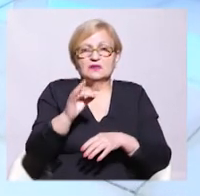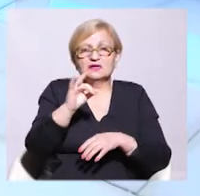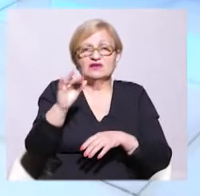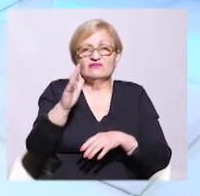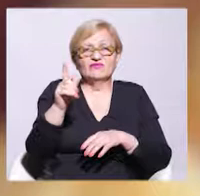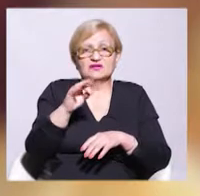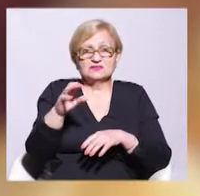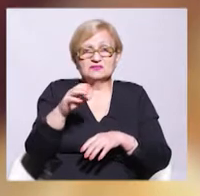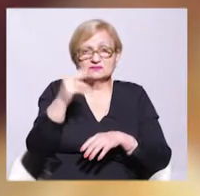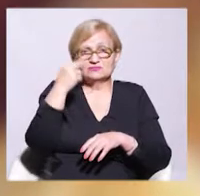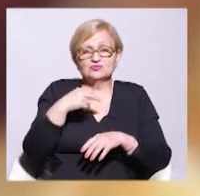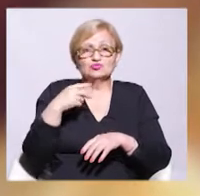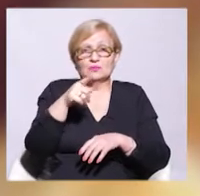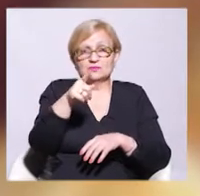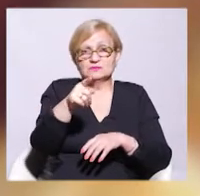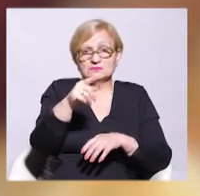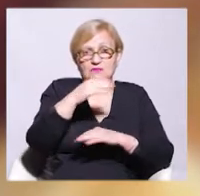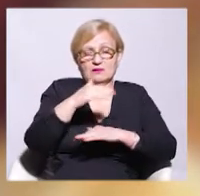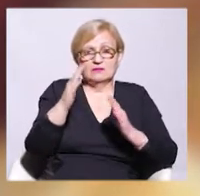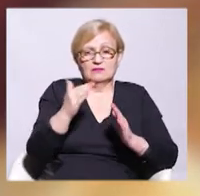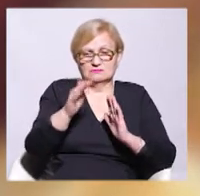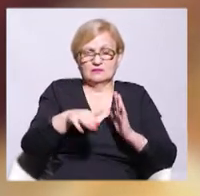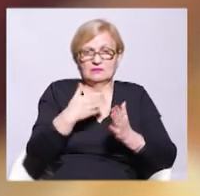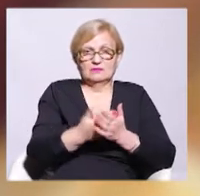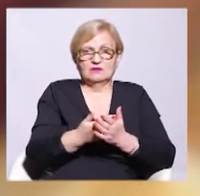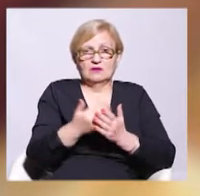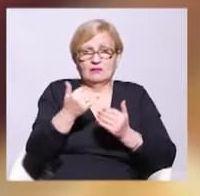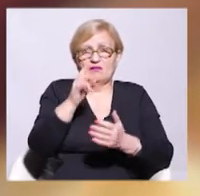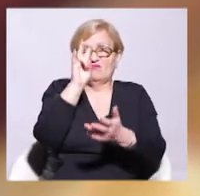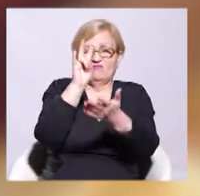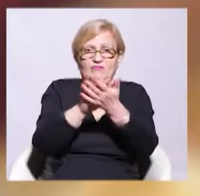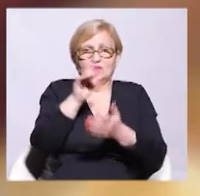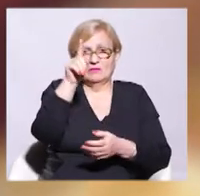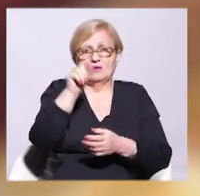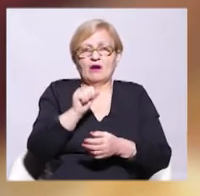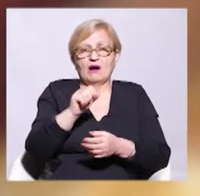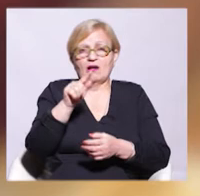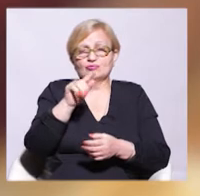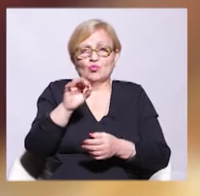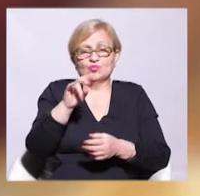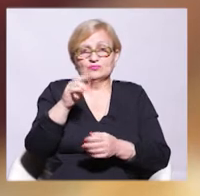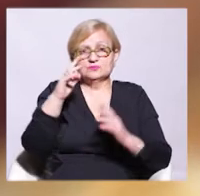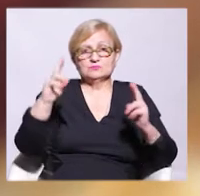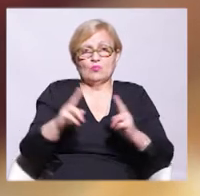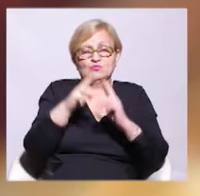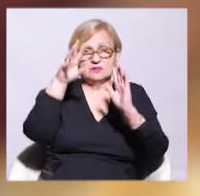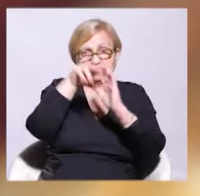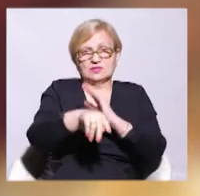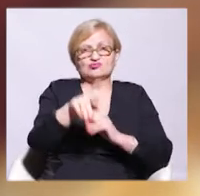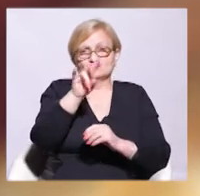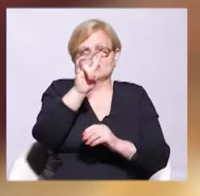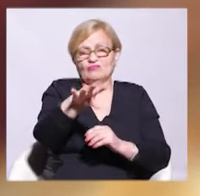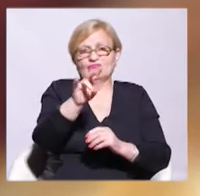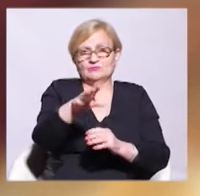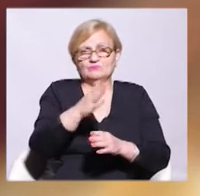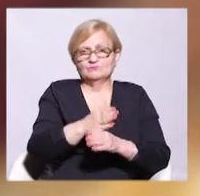ივერიის ღვთისმშობლის ხატი ბავშვებო დღემდე ათონის მთაზე ქართველთა მონასტერშია დაბრძანებული